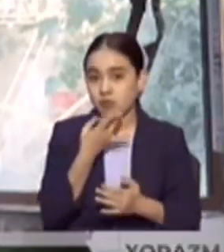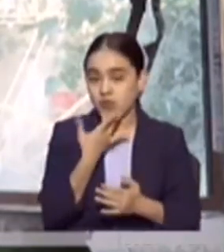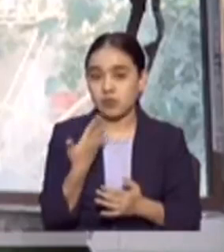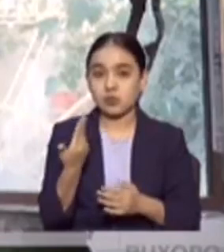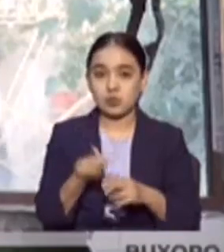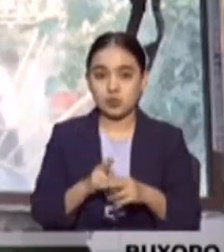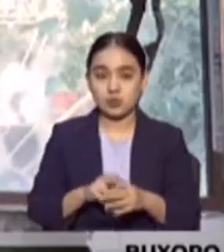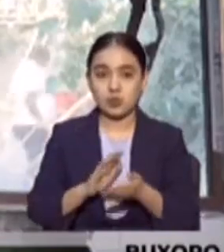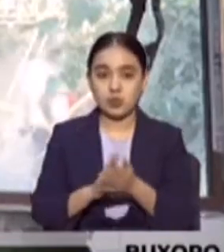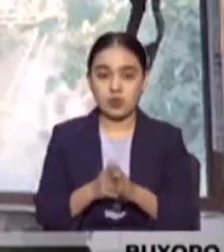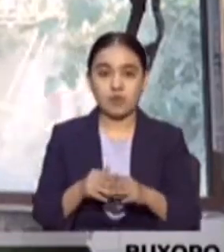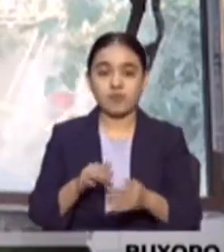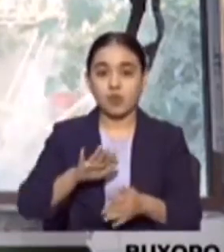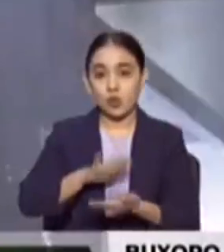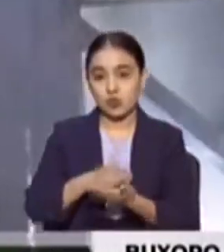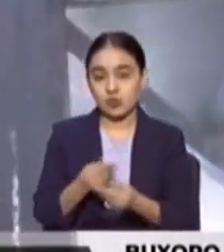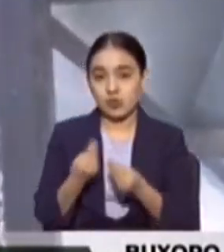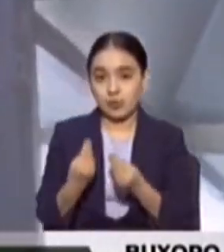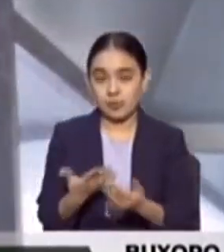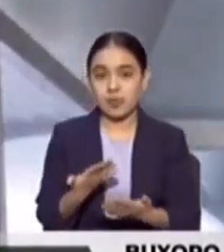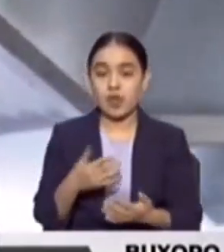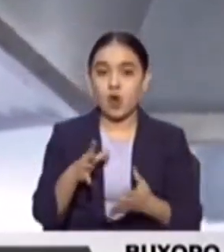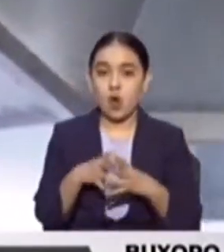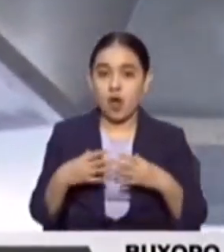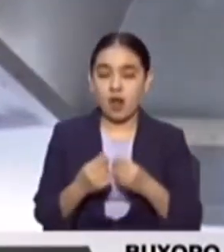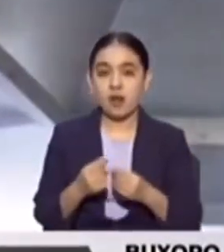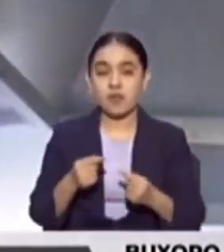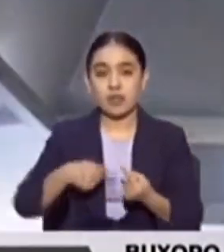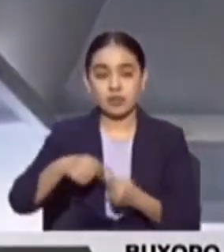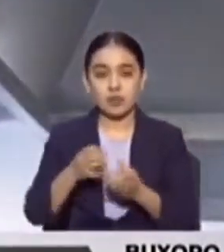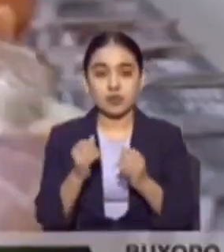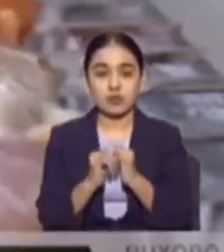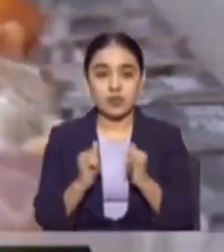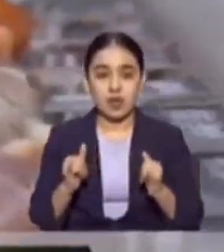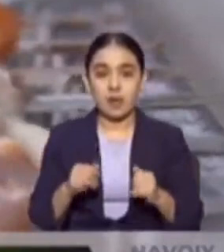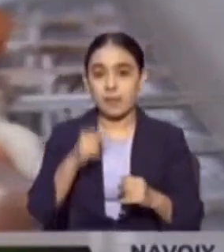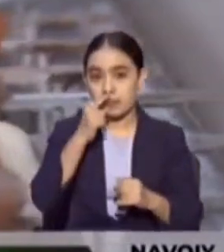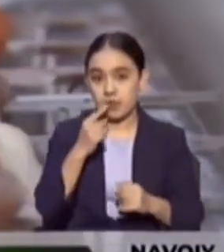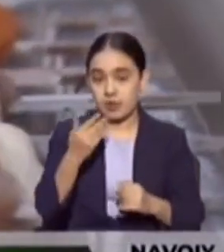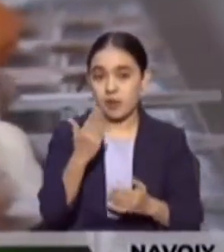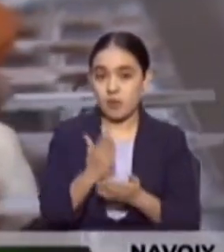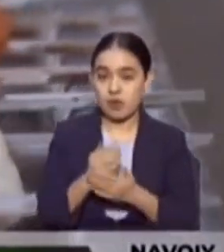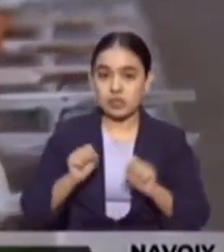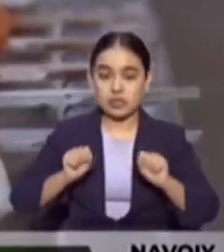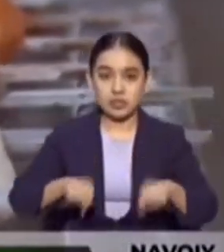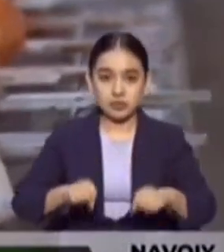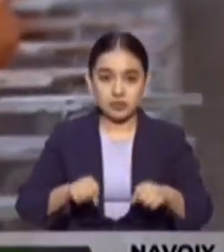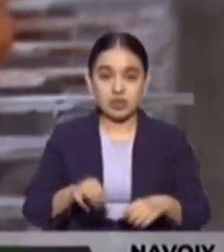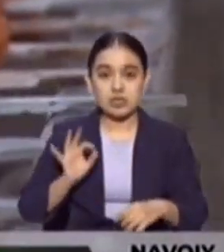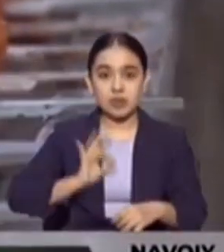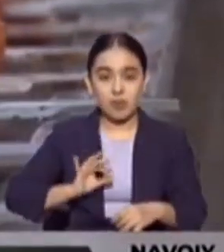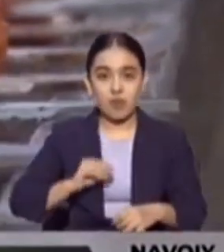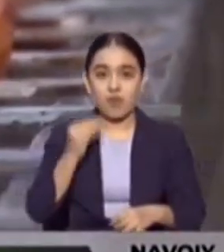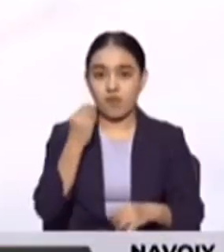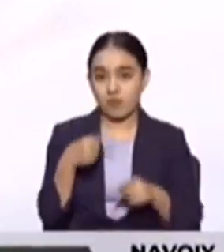shunaqa usulida pishirib tayyorlab beramiz. Oilaviy tadbirkorligini yanada rivojlantirishda lavhamiz qahramoni mavjud imkoniyatlardan